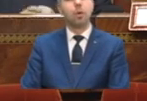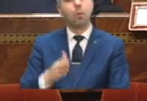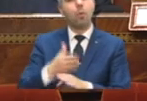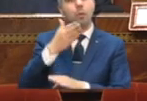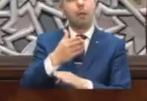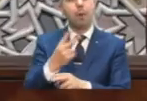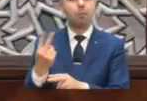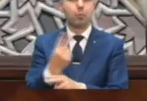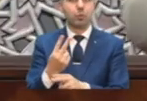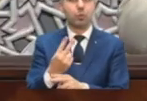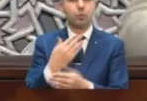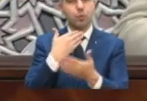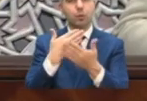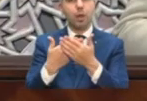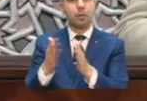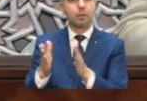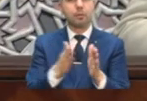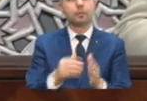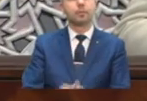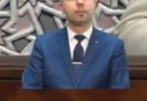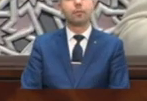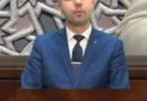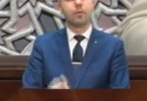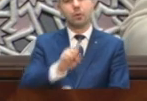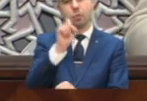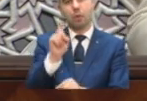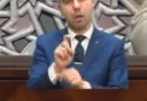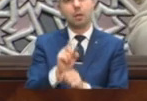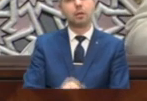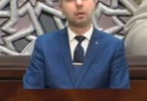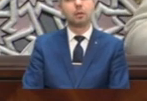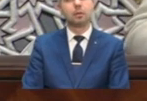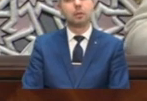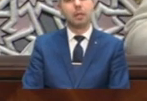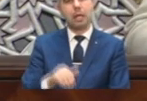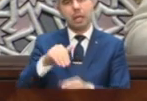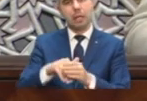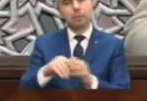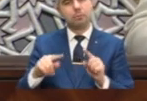شكرا. إذن السؤال عن فرق المعارضة وعن المجموعة